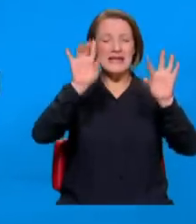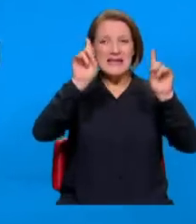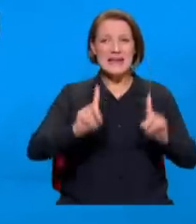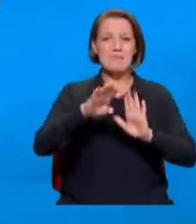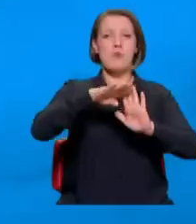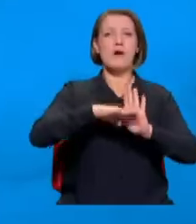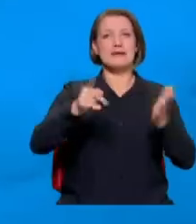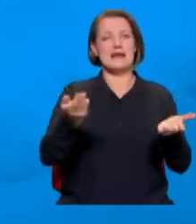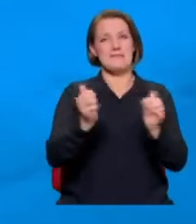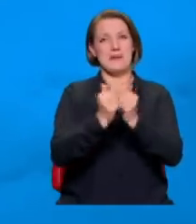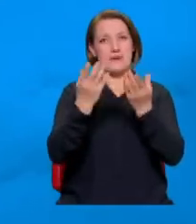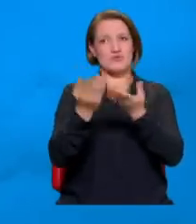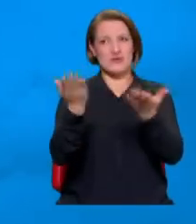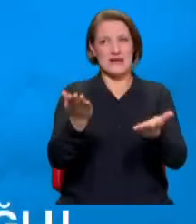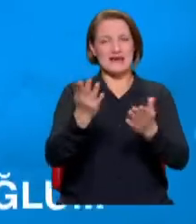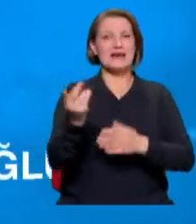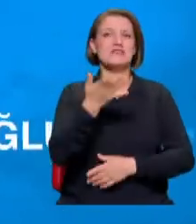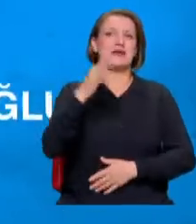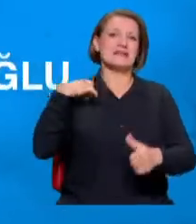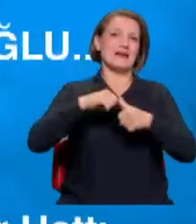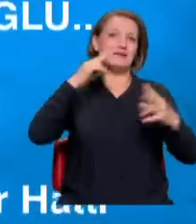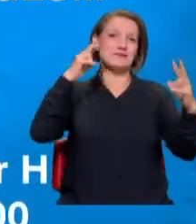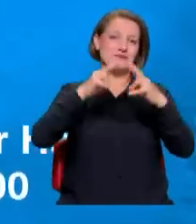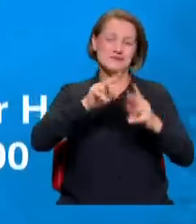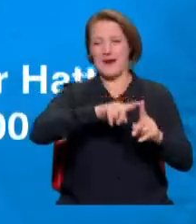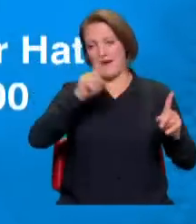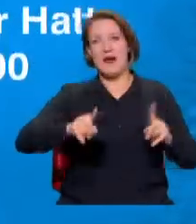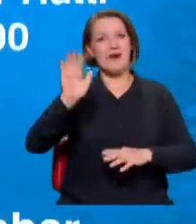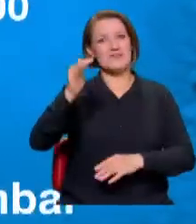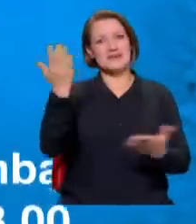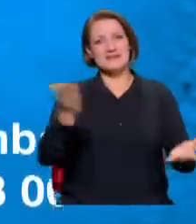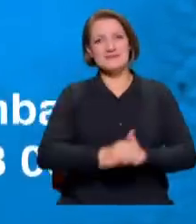olacak kaçırmayın diyelim tekrar görüşünceye kadar Hoşça